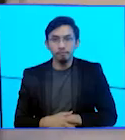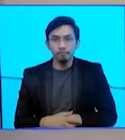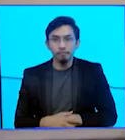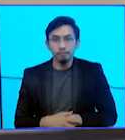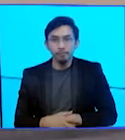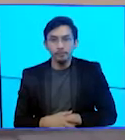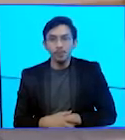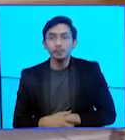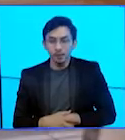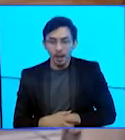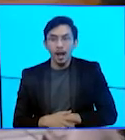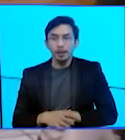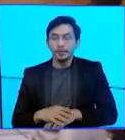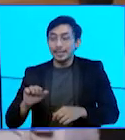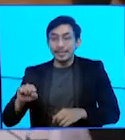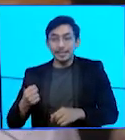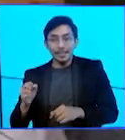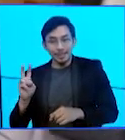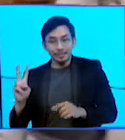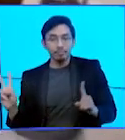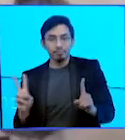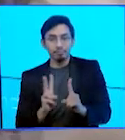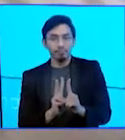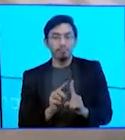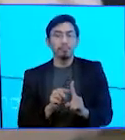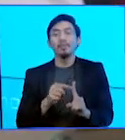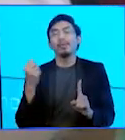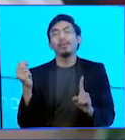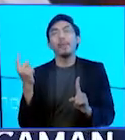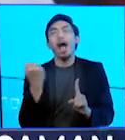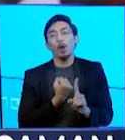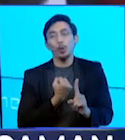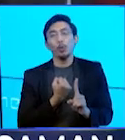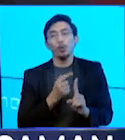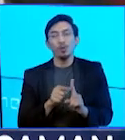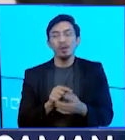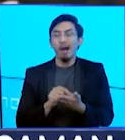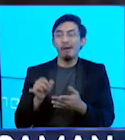Ditemani istrinya, Atta Halilintar menemui pelaku dugaan pengancaman dan pencemaran nama baik terhadap dirinya.